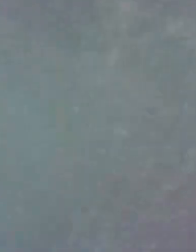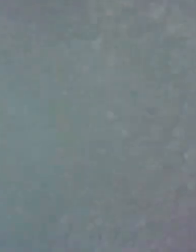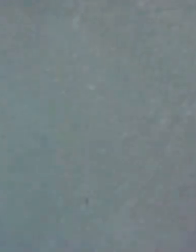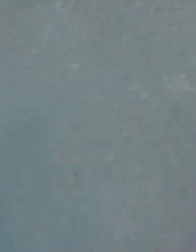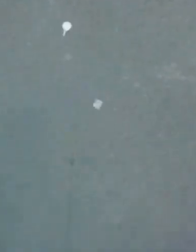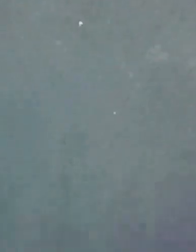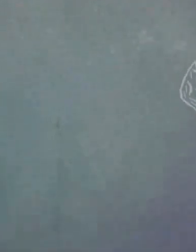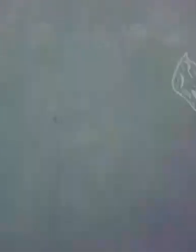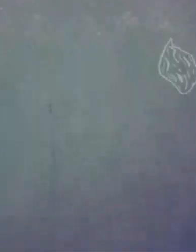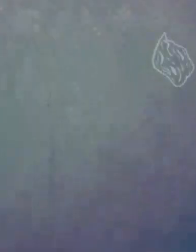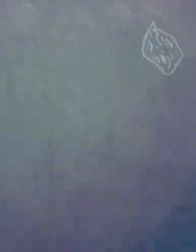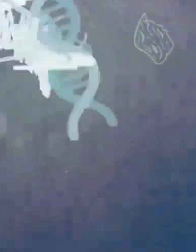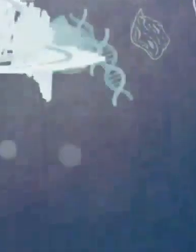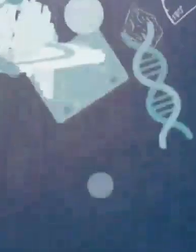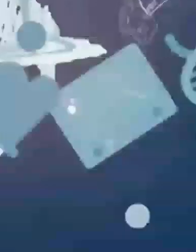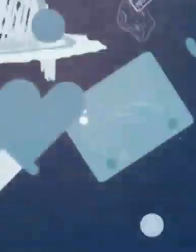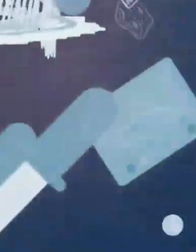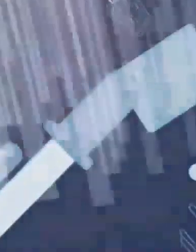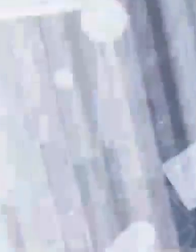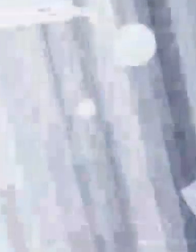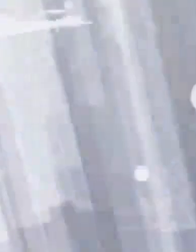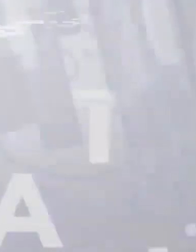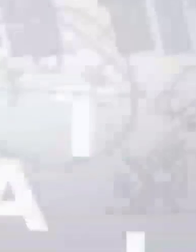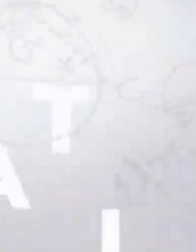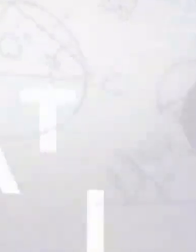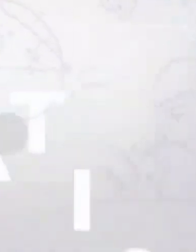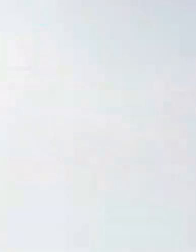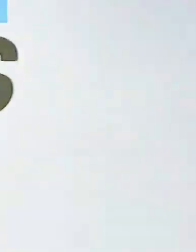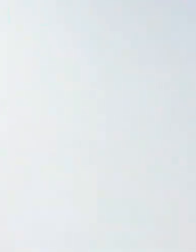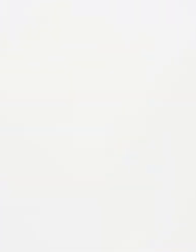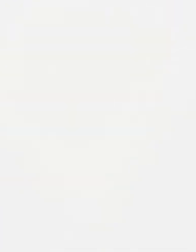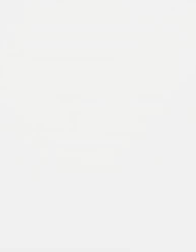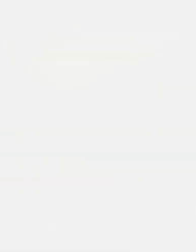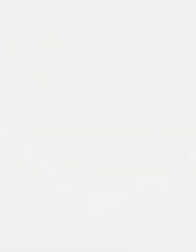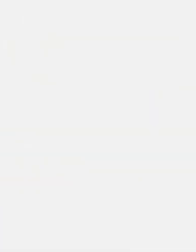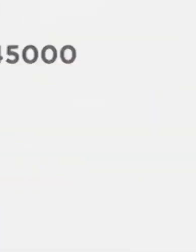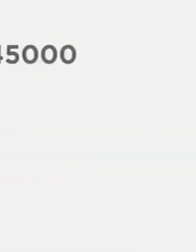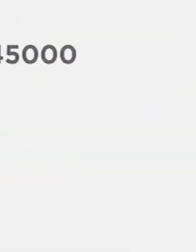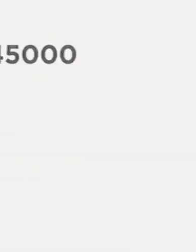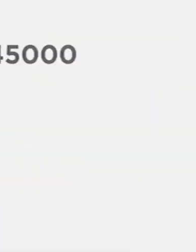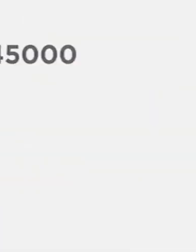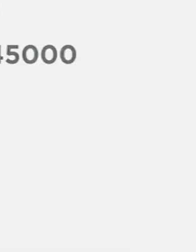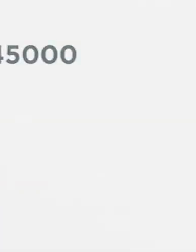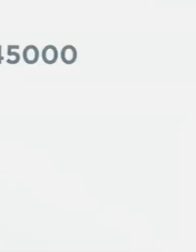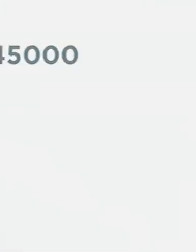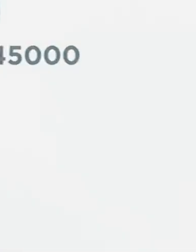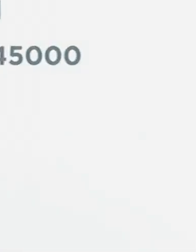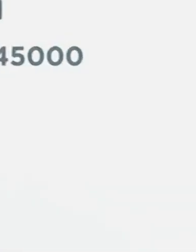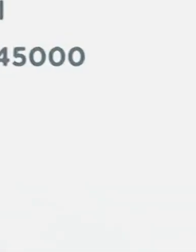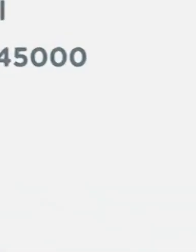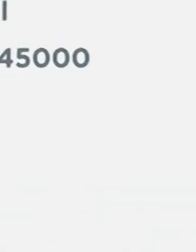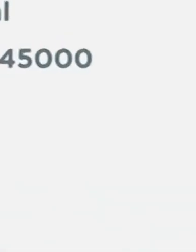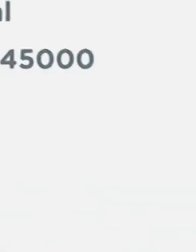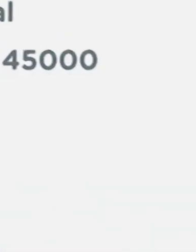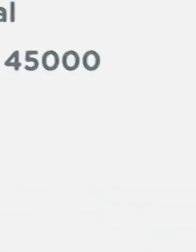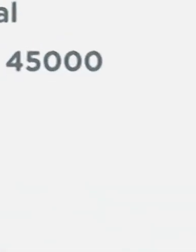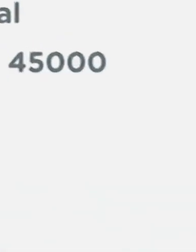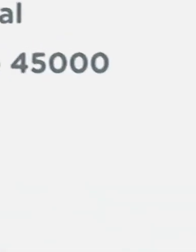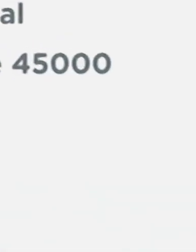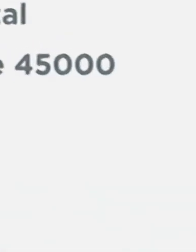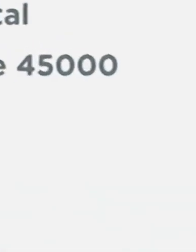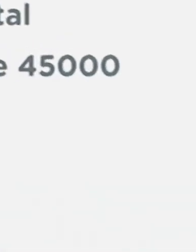ድረስ በትምህርት ቴሌቪዥን ስርጭታችን ይከታተሉን። አዲስ ሚዲያ ኔትወርክ የትውልድ ድምፅ።